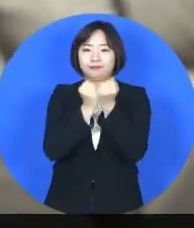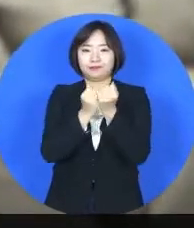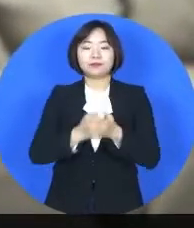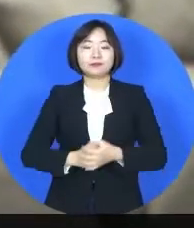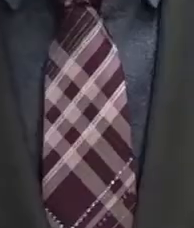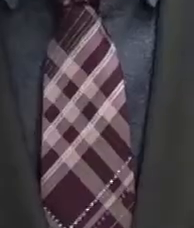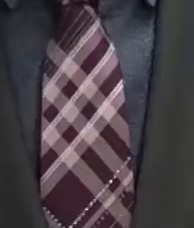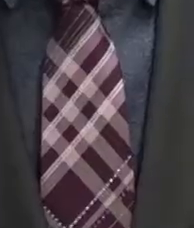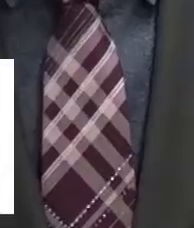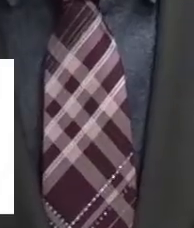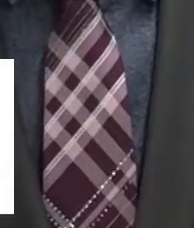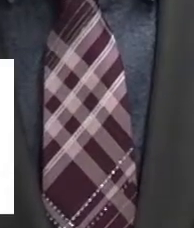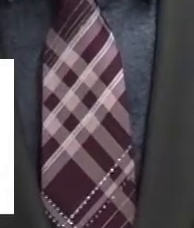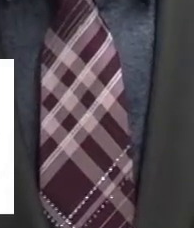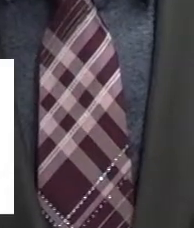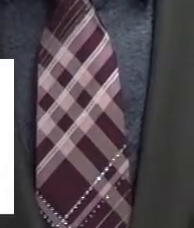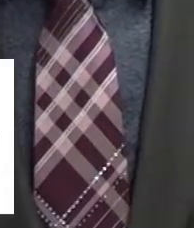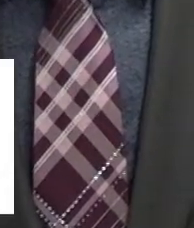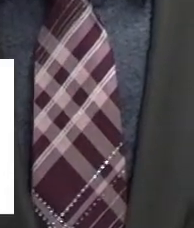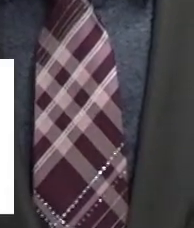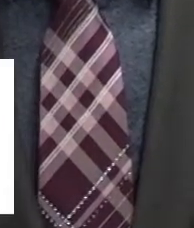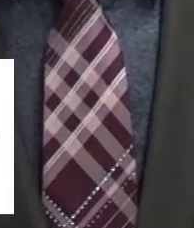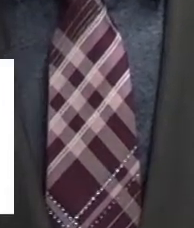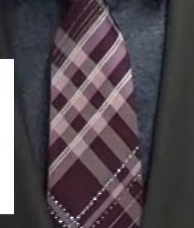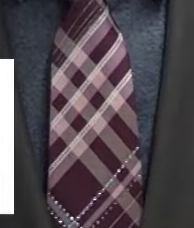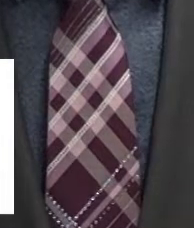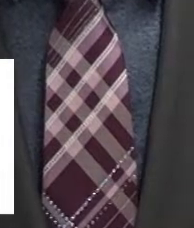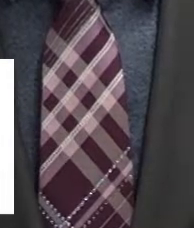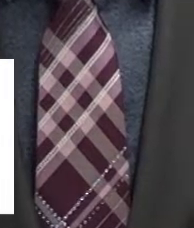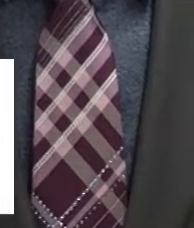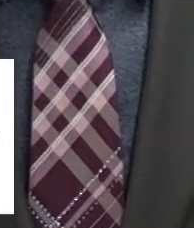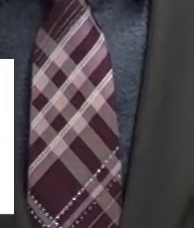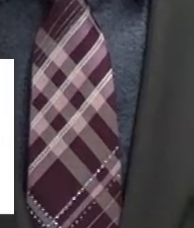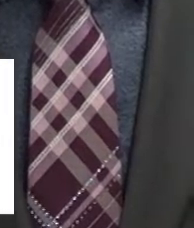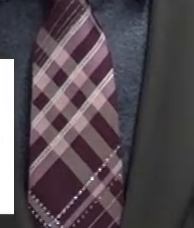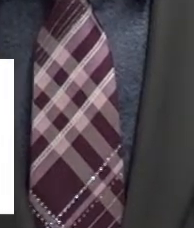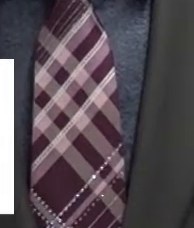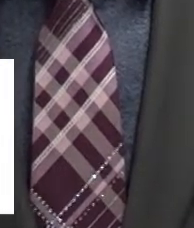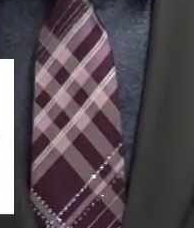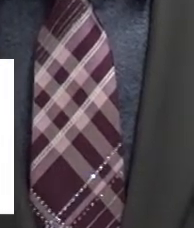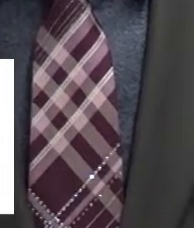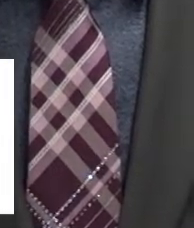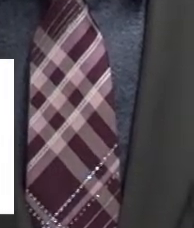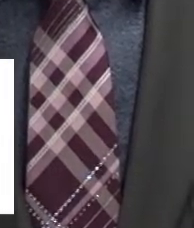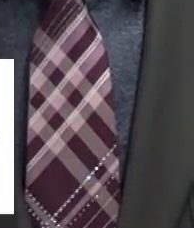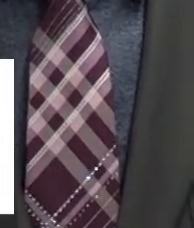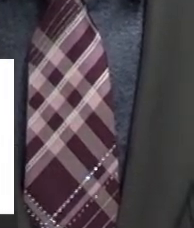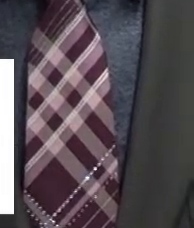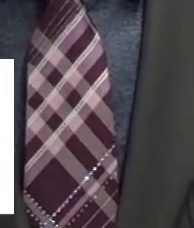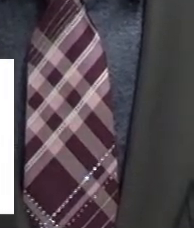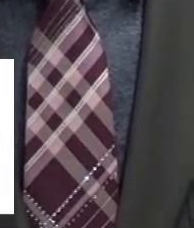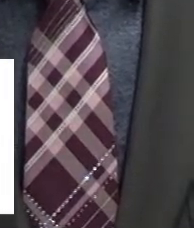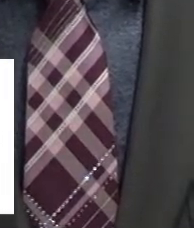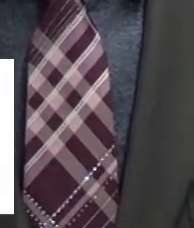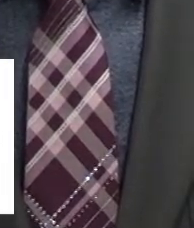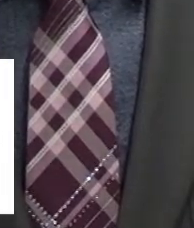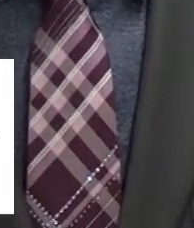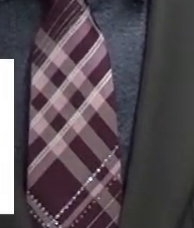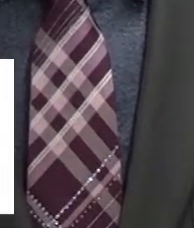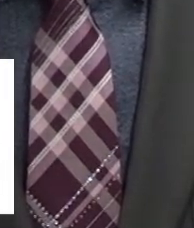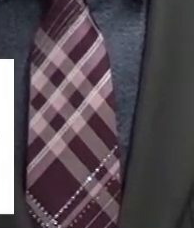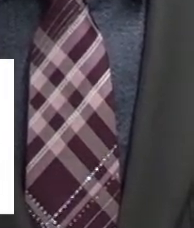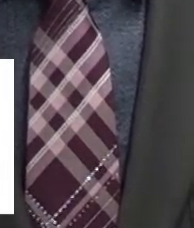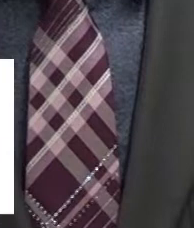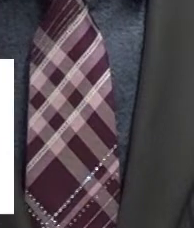밝혔습니다. 이란 정부 계획에 더불어 2022년 준공 예정인 30만 평 규모의 북부